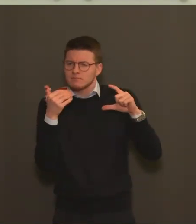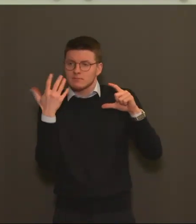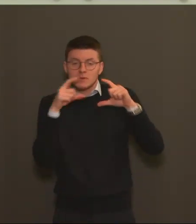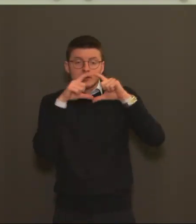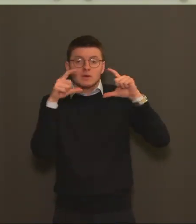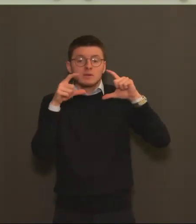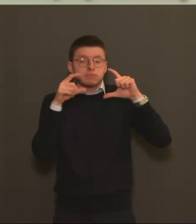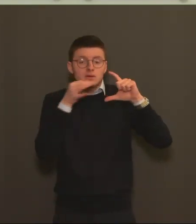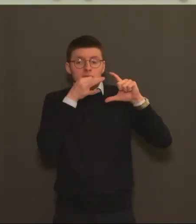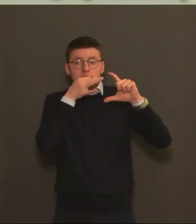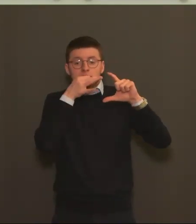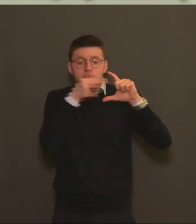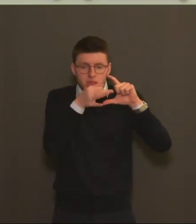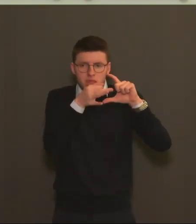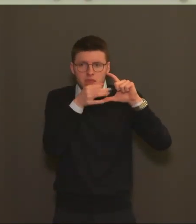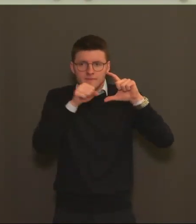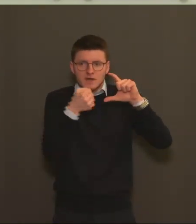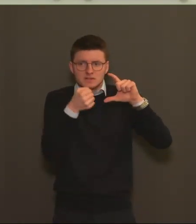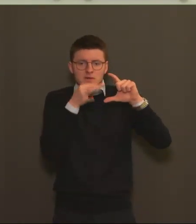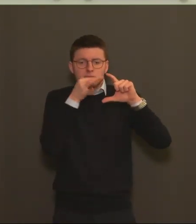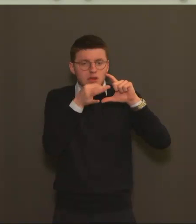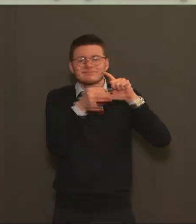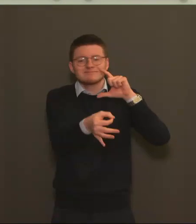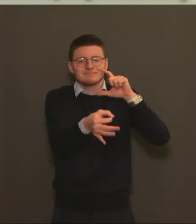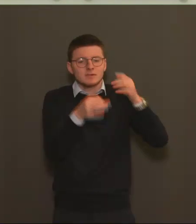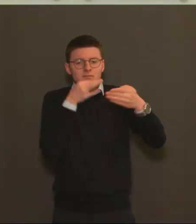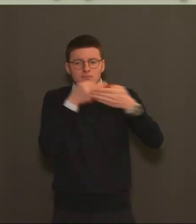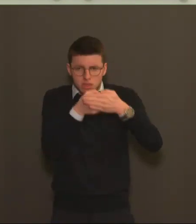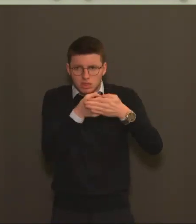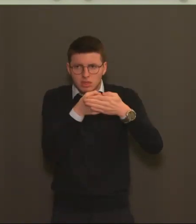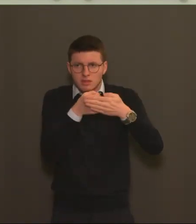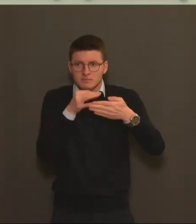kans krijgen te verdampen tot kleinere druppels.